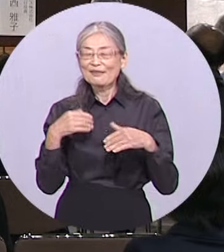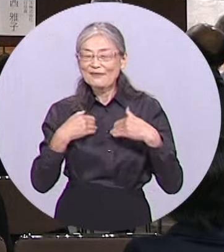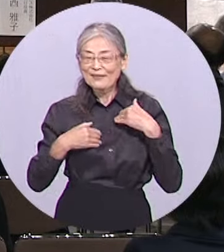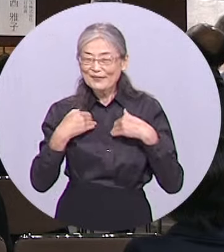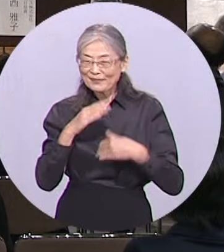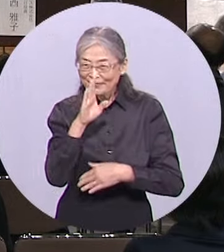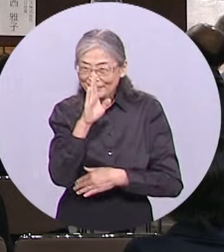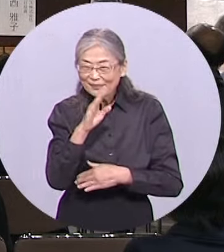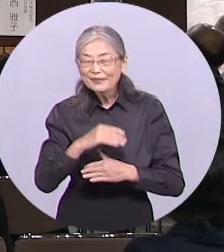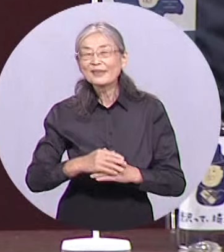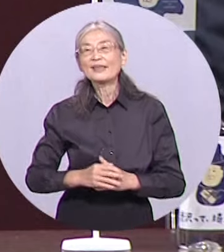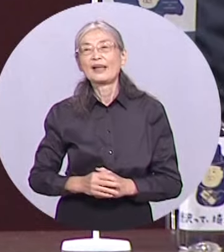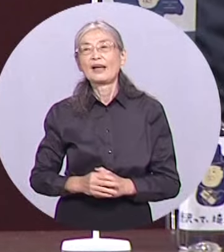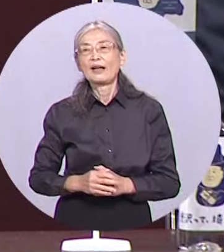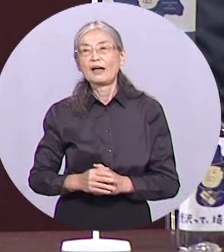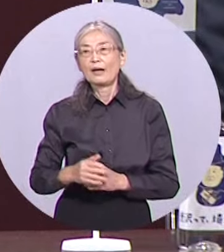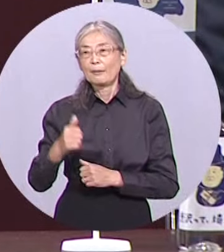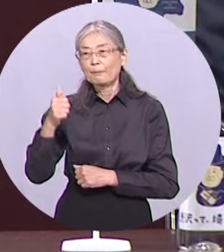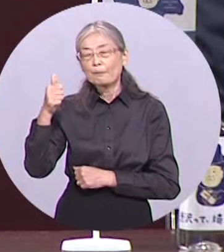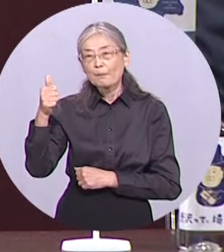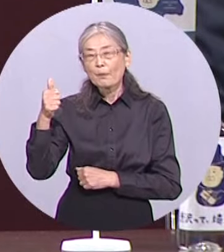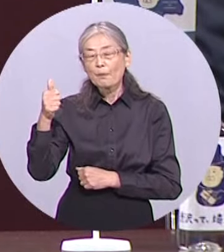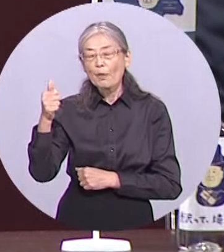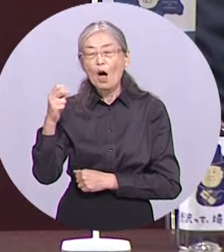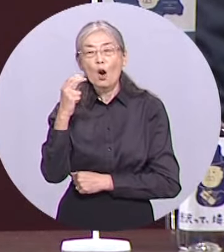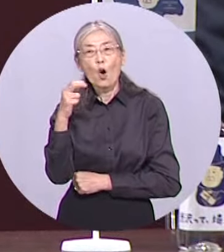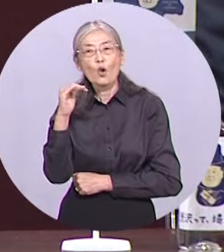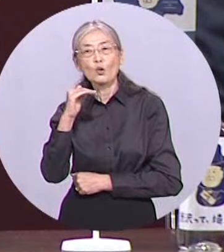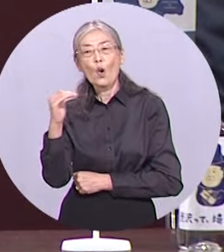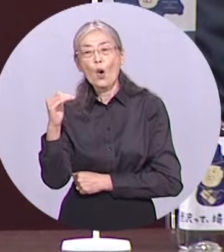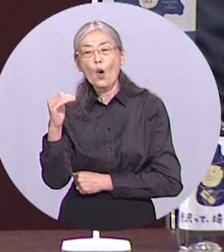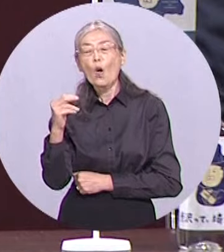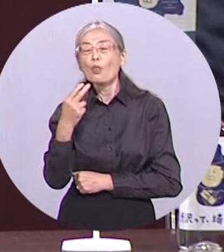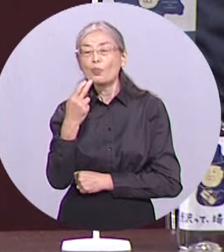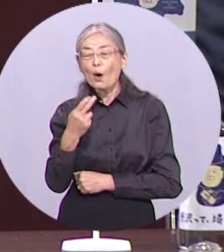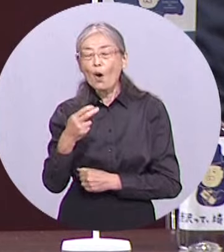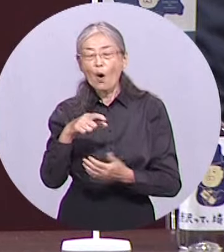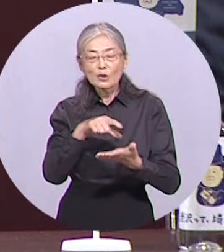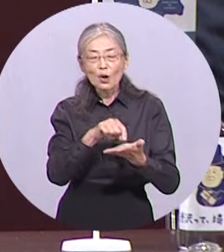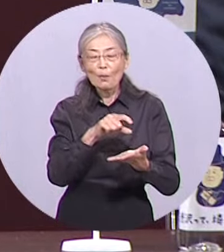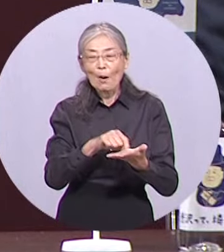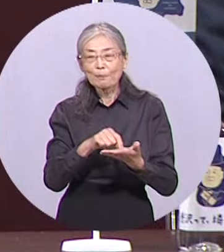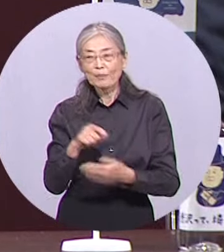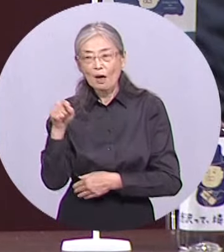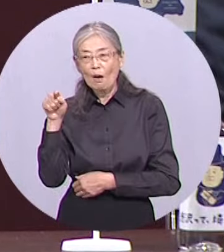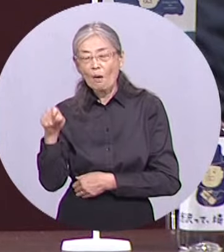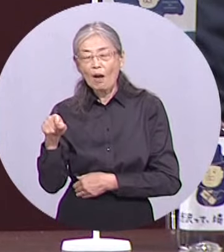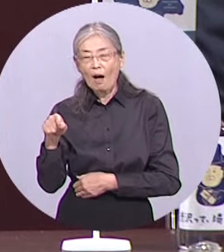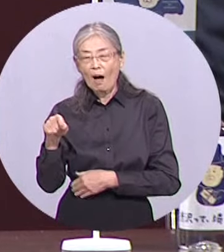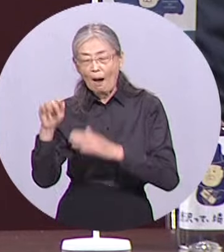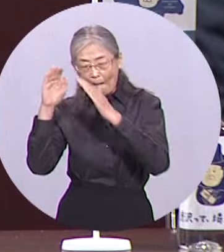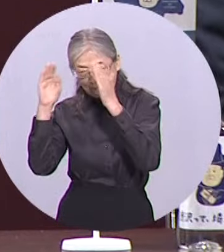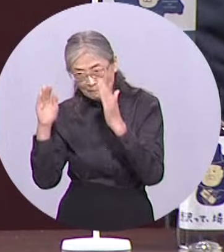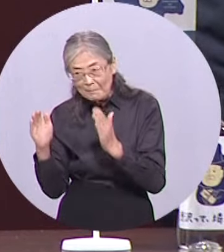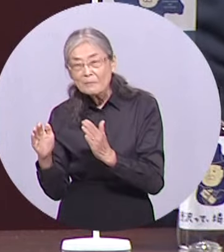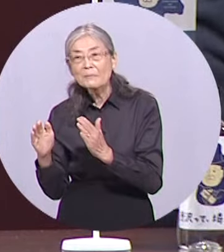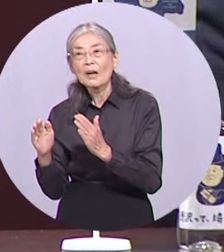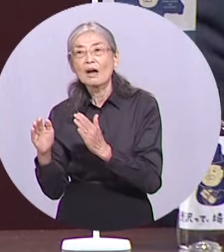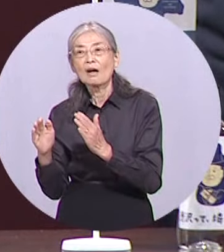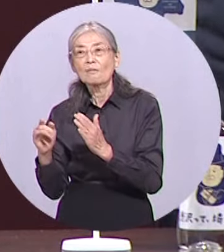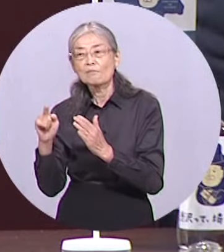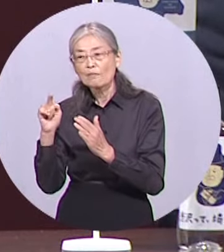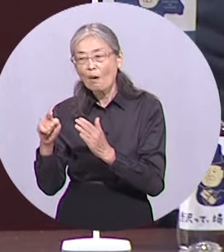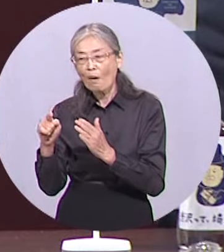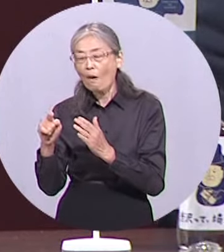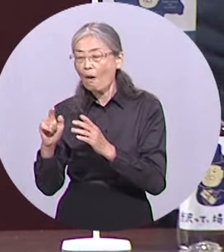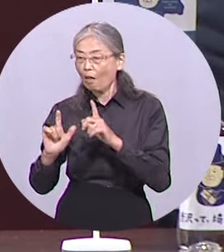ただきたいと思います。 渋沢一が言ってた論語とソロ版というのは、論語というのはあるべき姿でありますけれども、それを